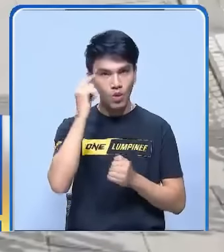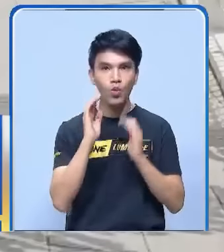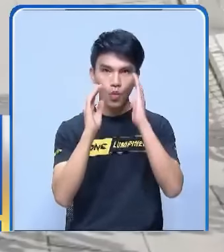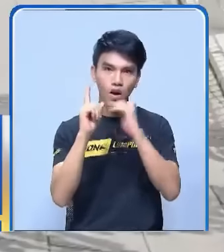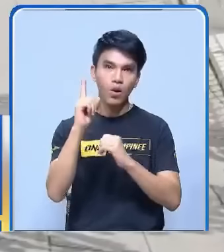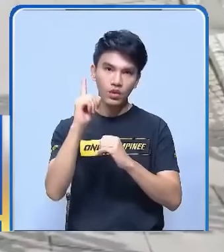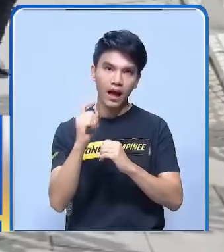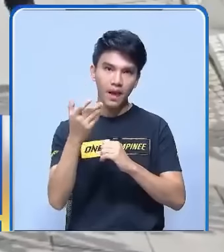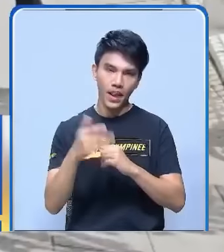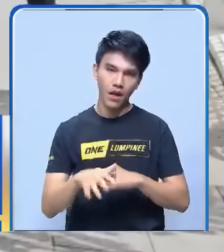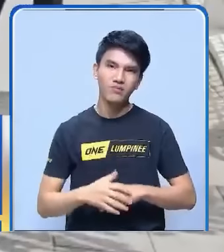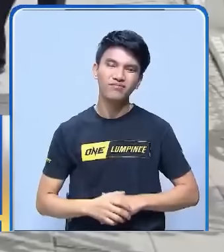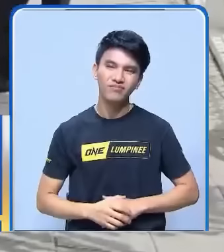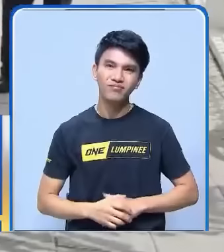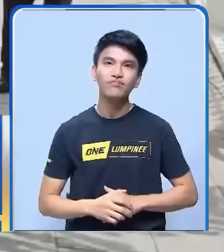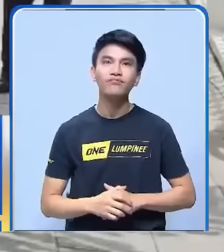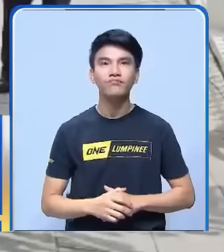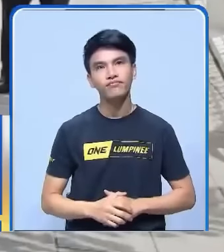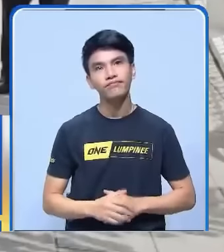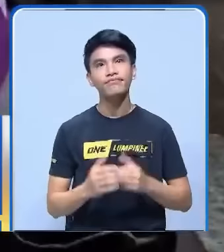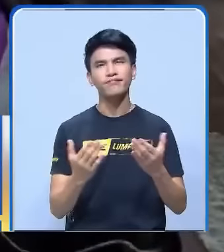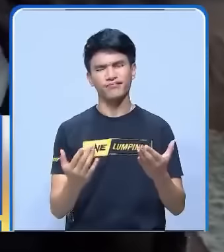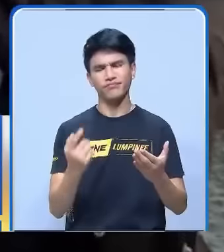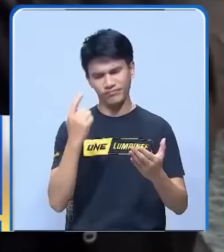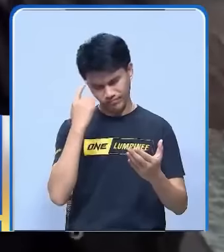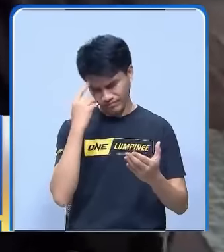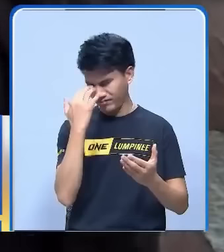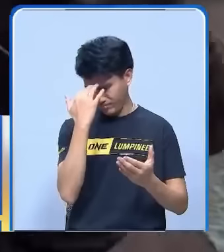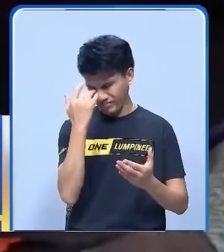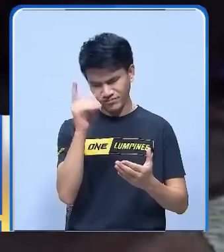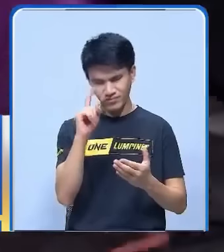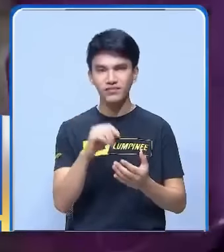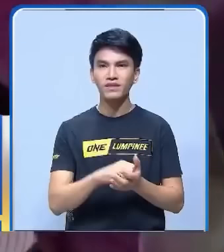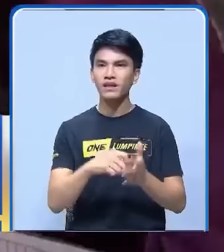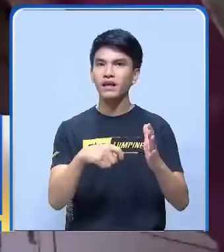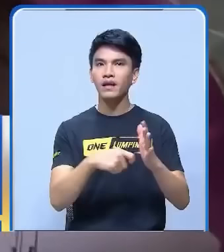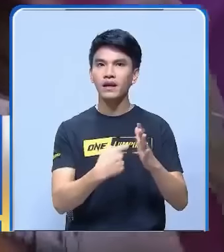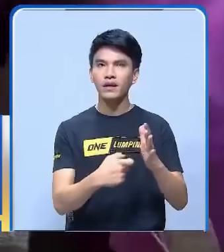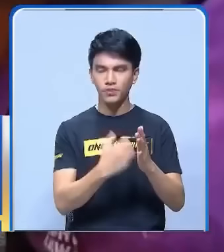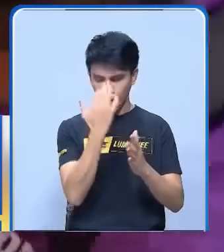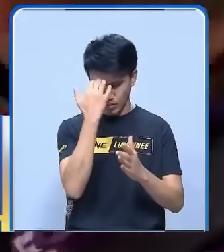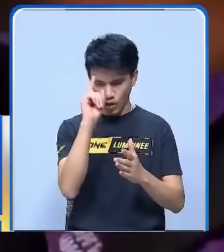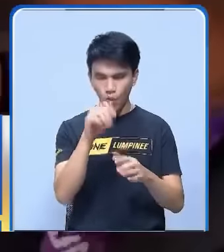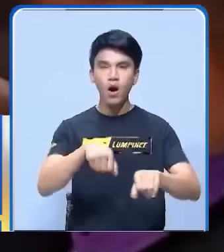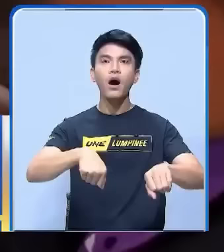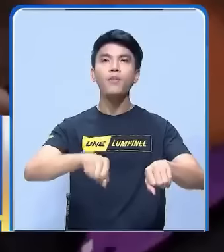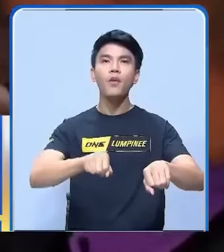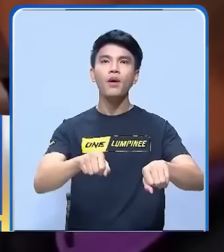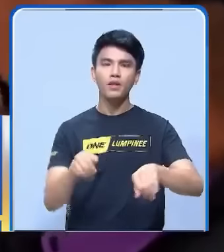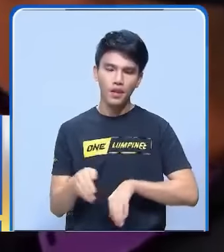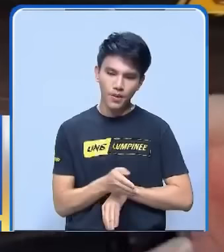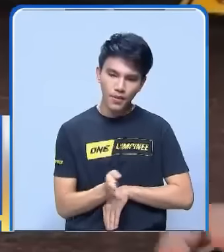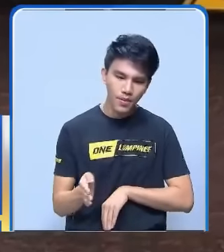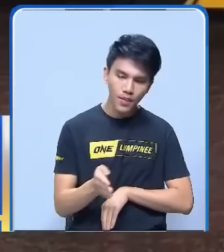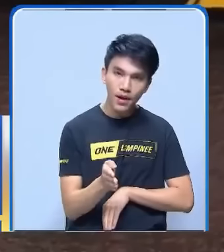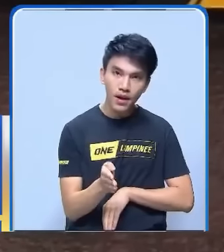ตายแล้วครับเหตุการณ์แบบนี้หลายคนอาจจะคิดว่าเอ๊ะเป็นเพราะว่าอะไรสาเหตุมาจากยังไงกันแน่รถจักรยานยนต์แทรกตัวช่วงที่รถเมย์กำลังจะ